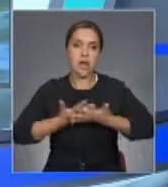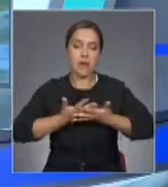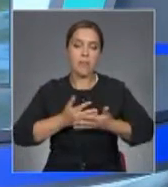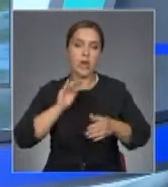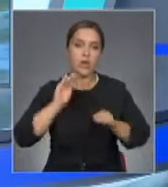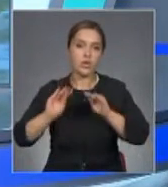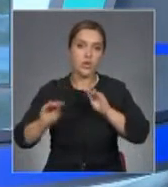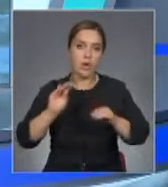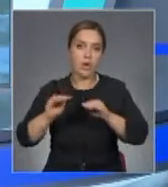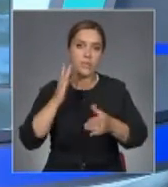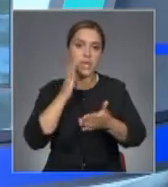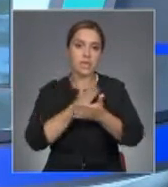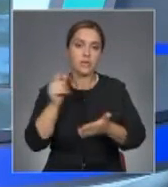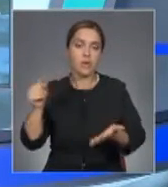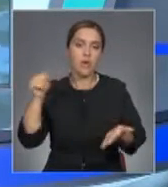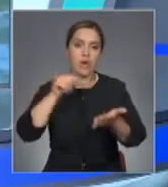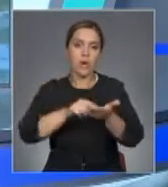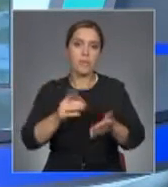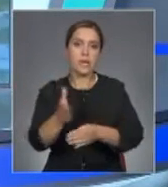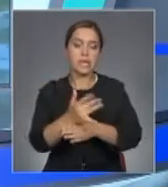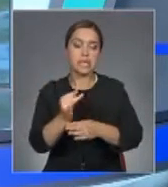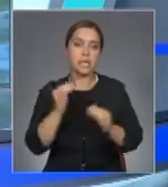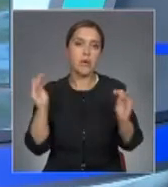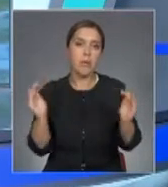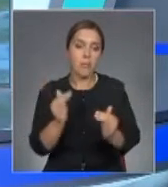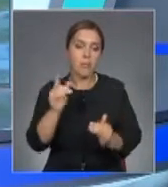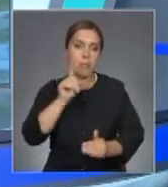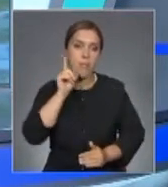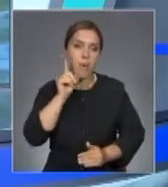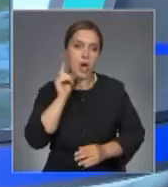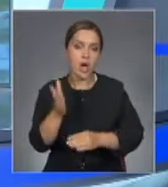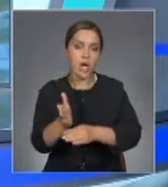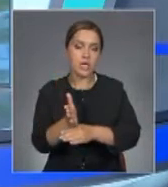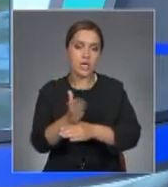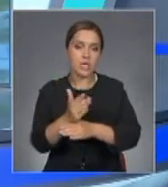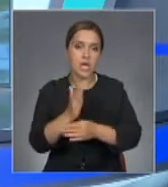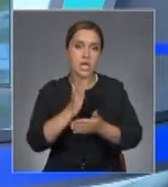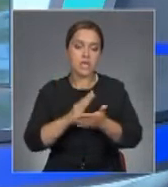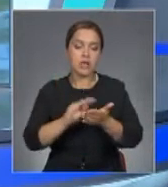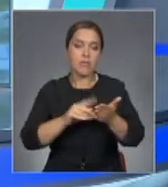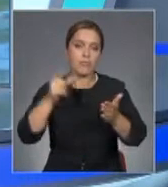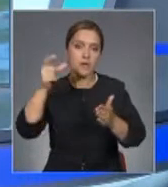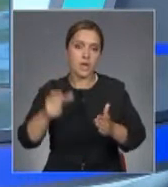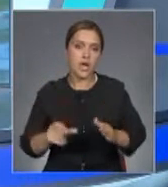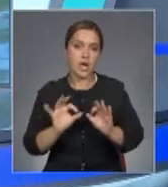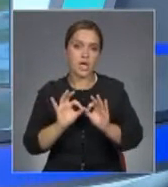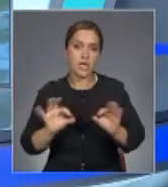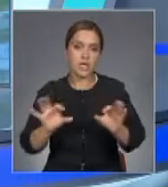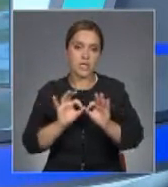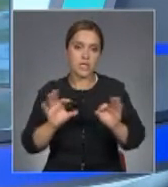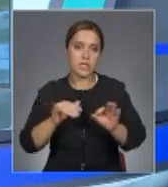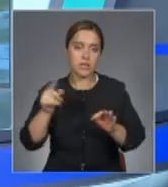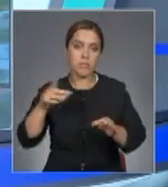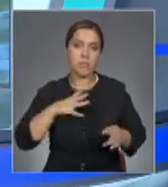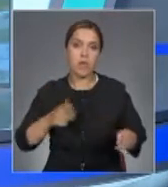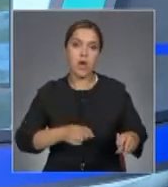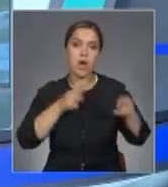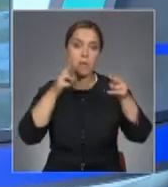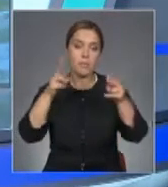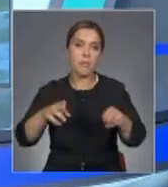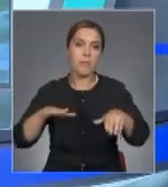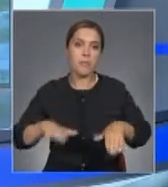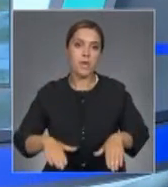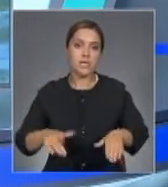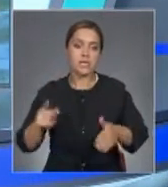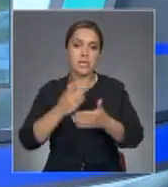снасти. Причем попадает в них не только взрослая рыба, но и неподросшая молодь. Мой коллега Виктор Сутягин отправился на